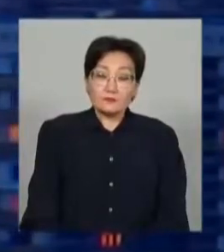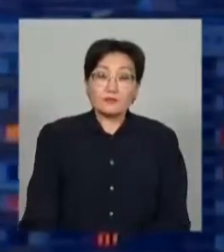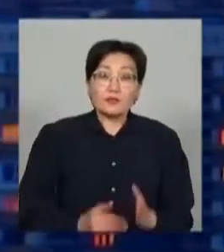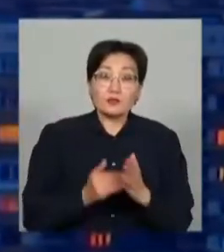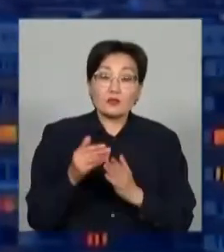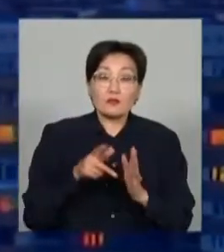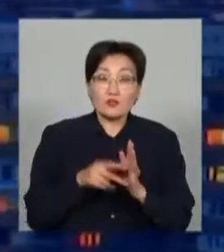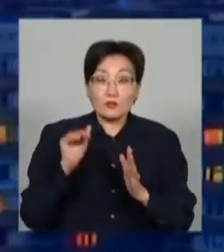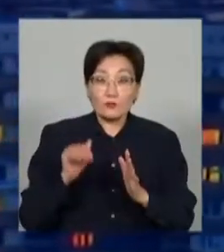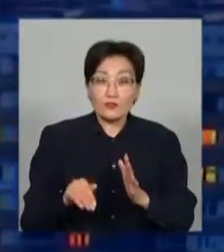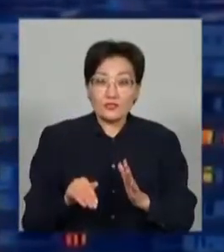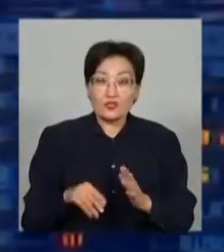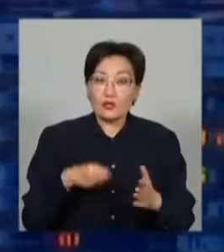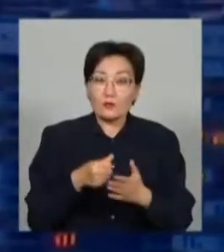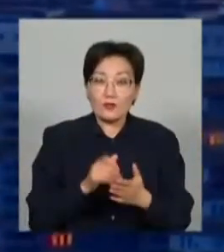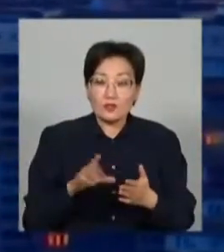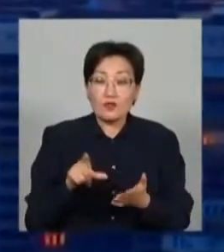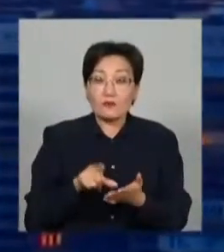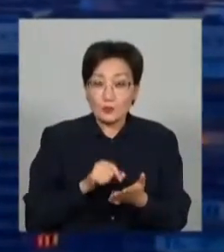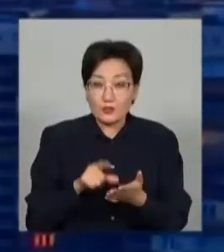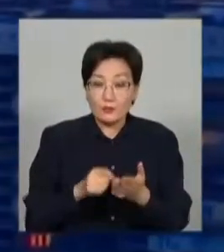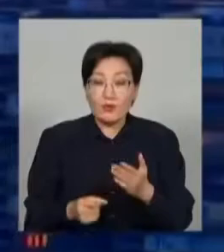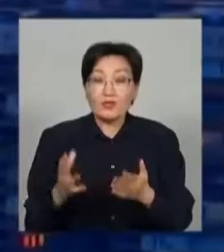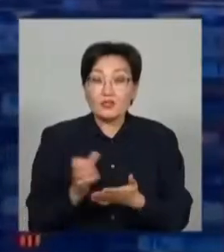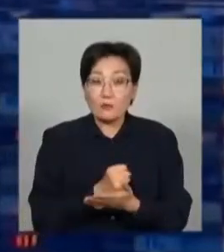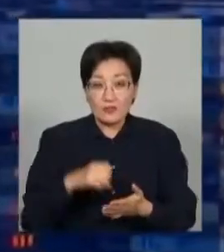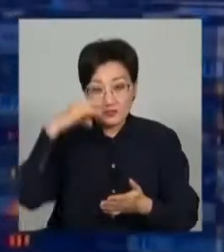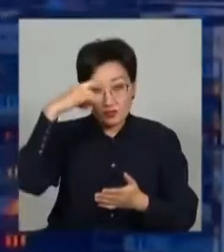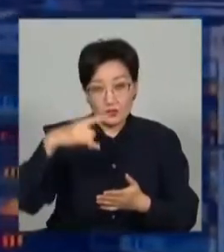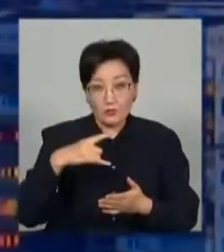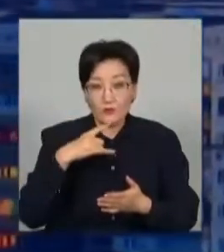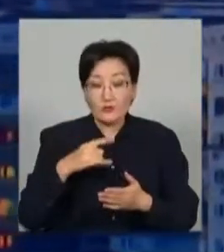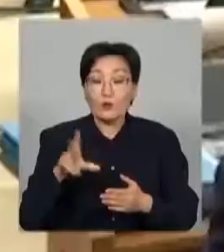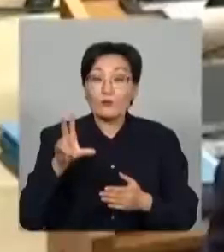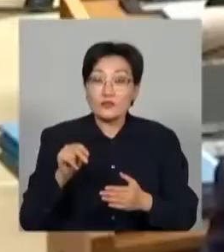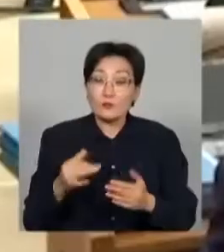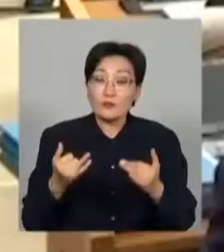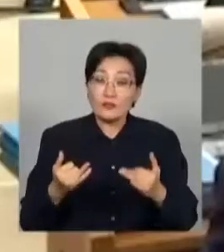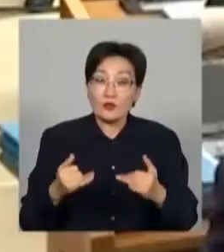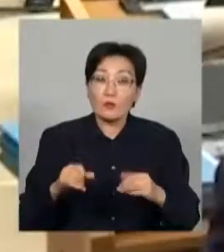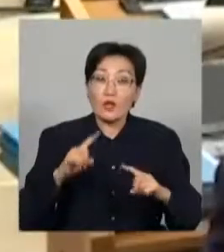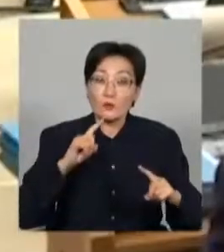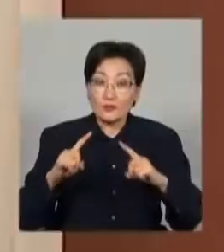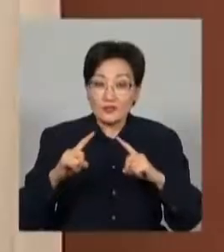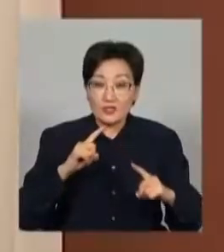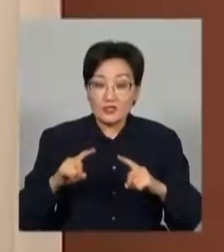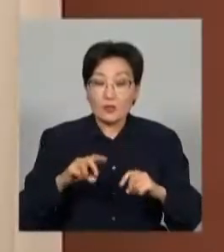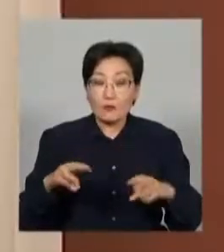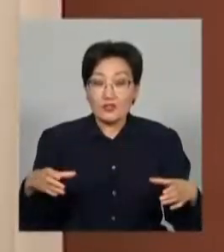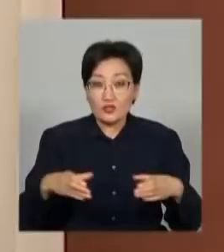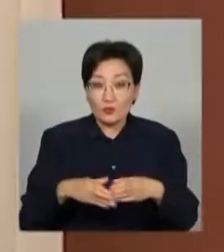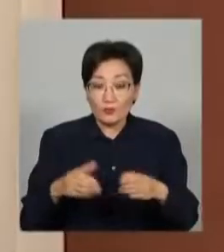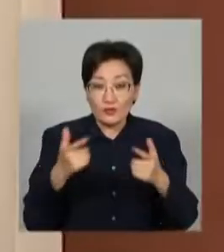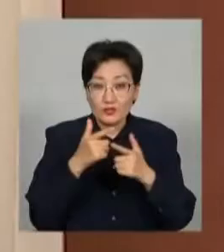Свыше 8 тысяч злостных неплательщиков алиментов выявили в Казахстане. Неутешительные цифры сегодня на пленарном заседании Мажилиса